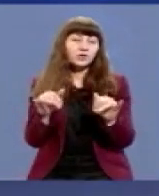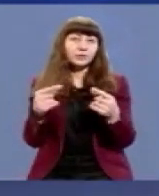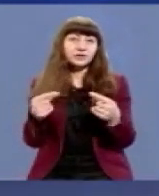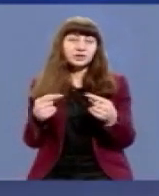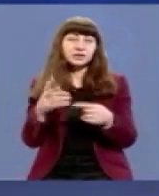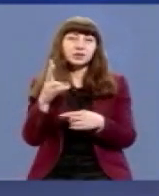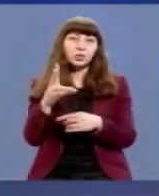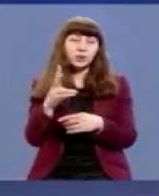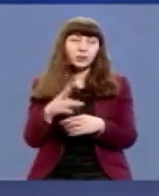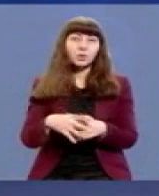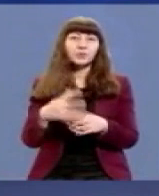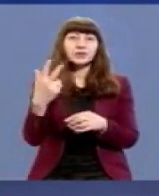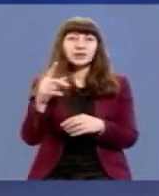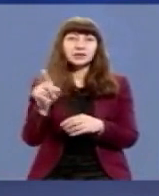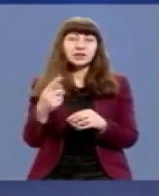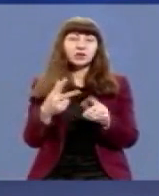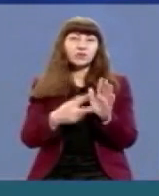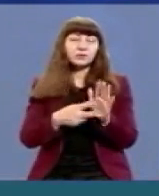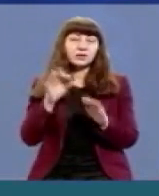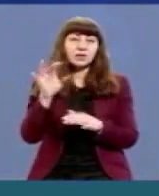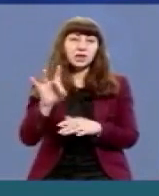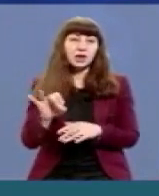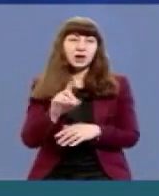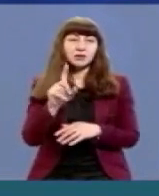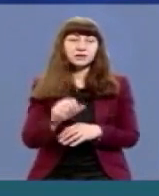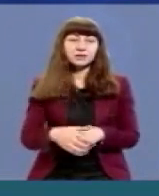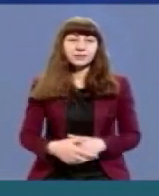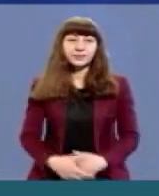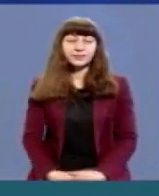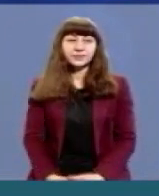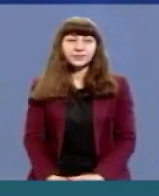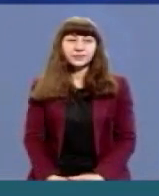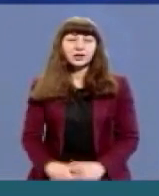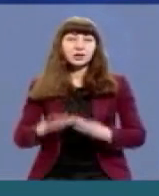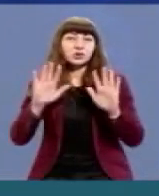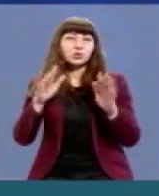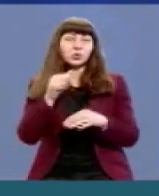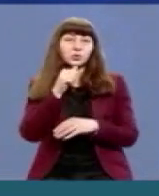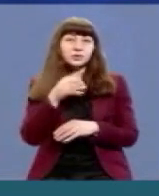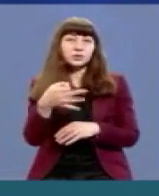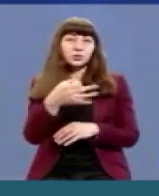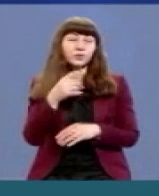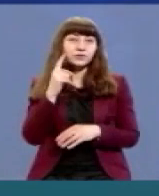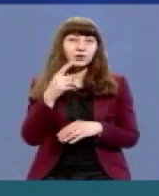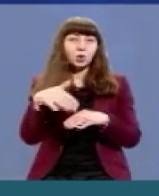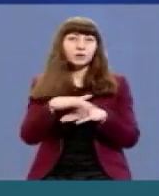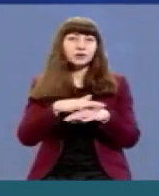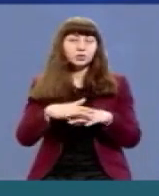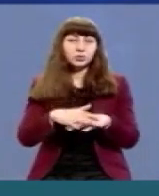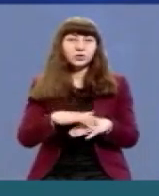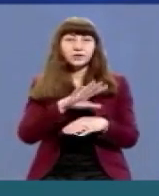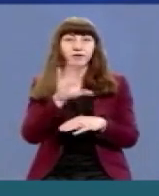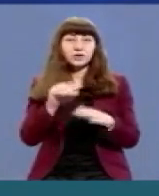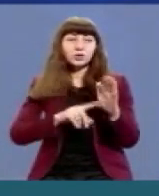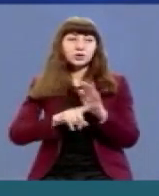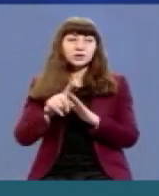месяцем 3,8 раза. Согласно матрице оценки эпидситуации, Кустанайская область находится в зеленой зоне. Всего